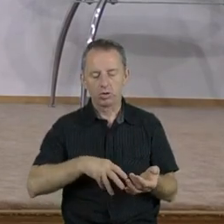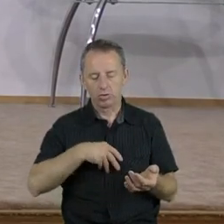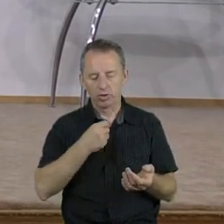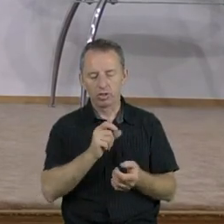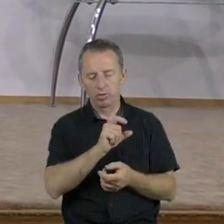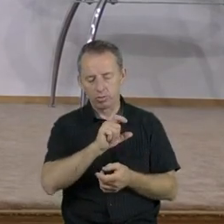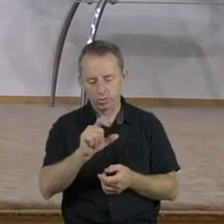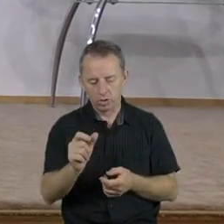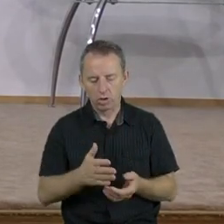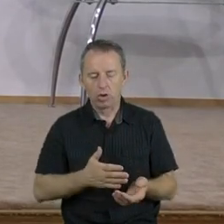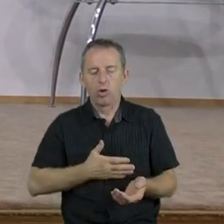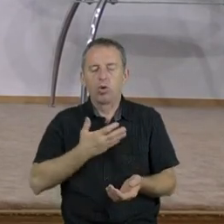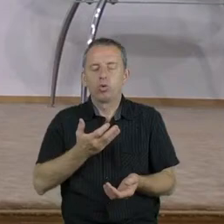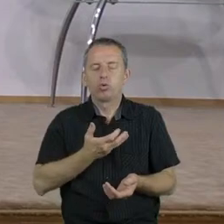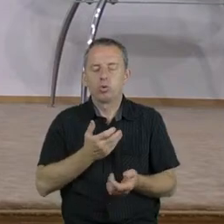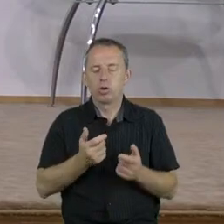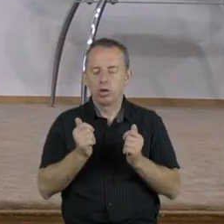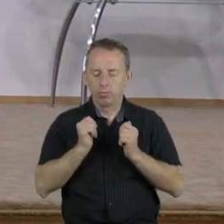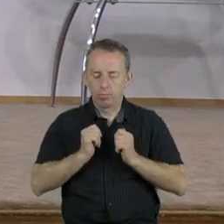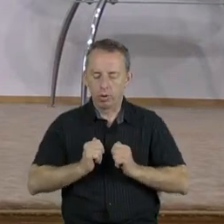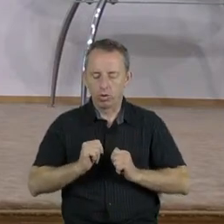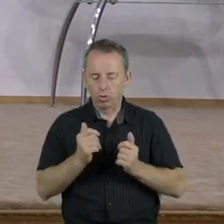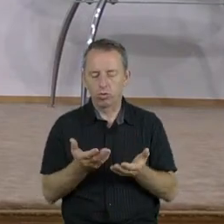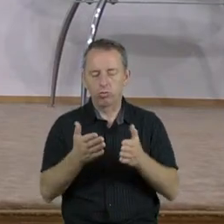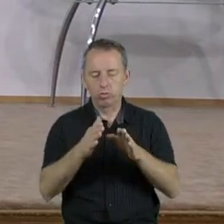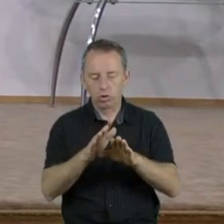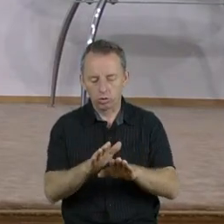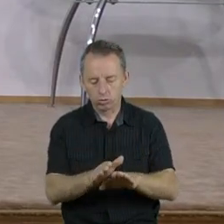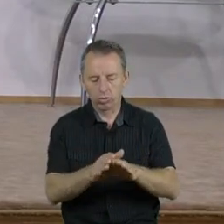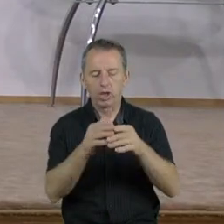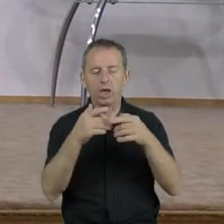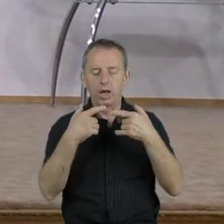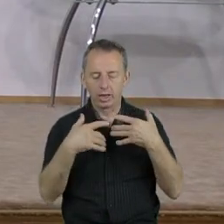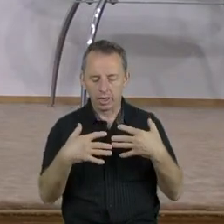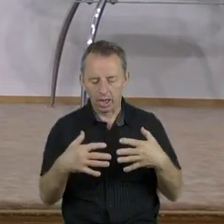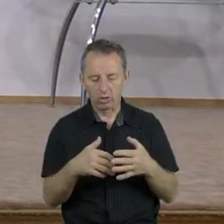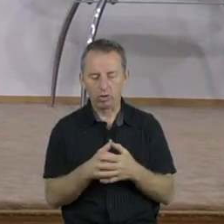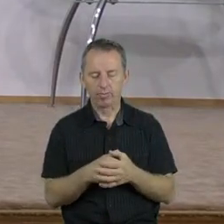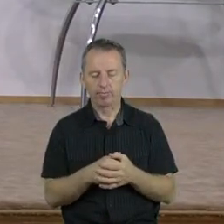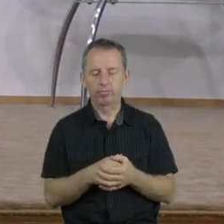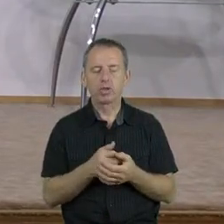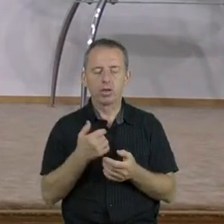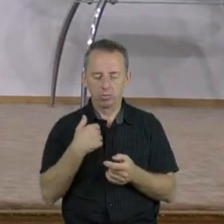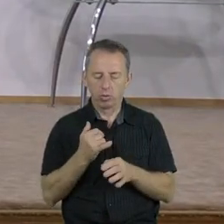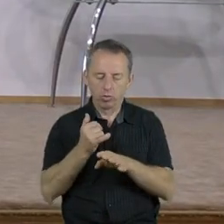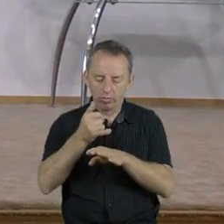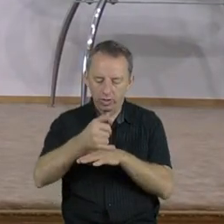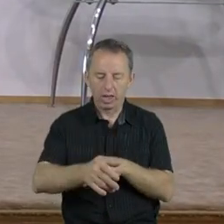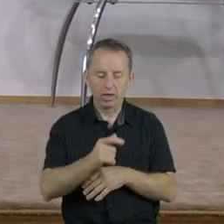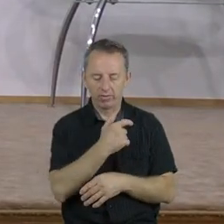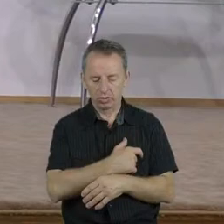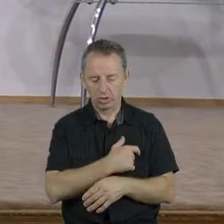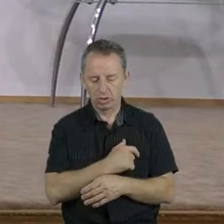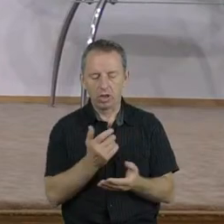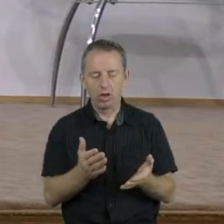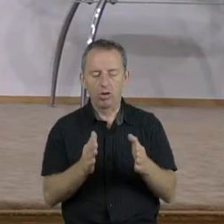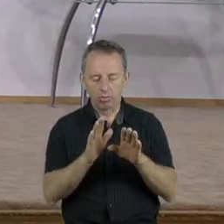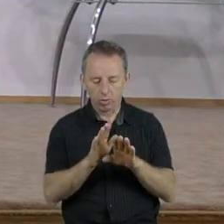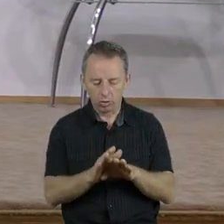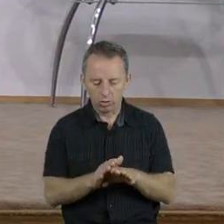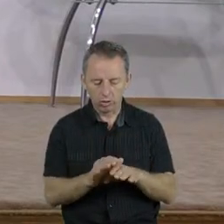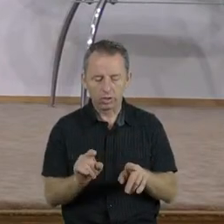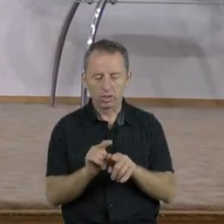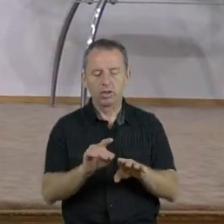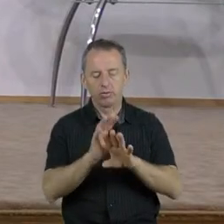czasie odczuli Twój pokój i błogosławieństwo i radość, aby wlał ich serca. Błogosław także